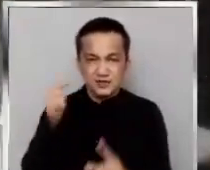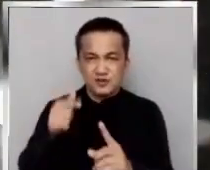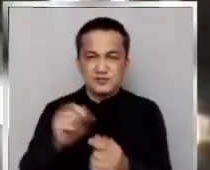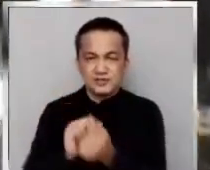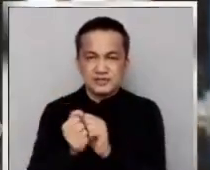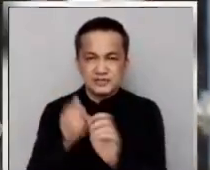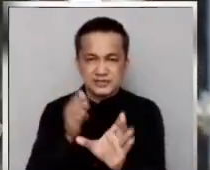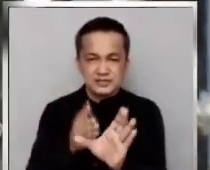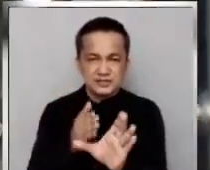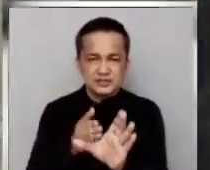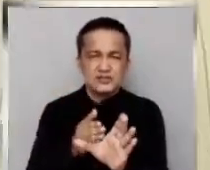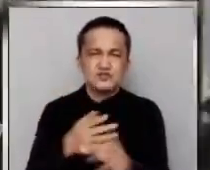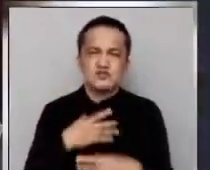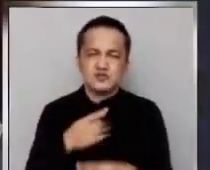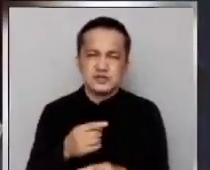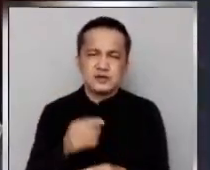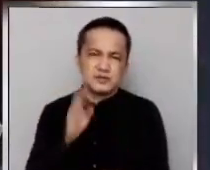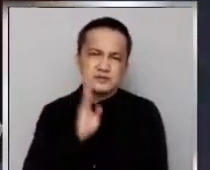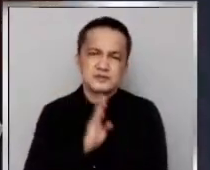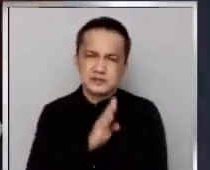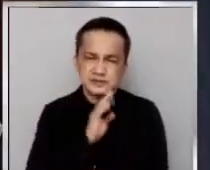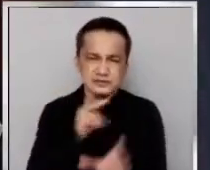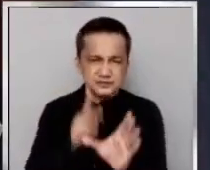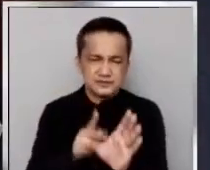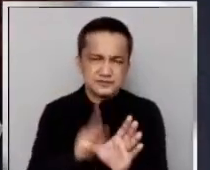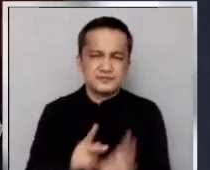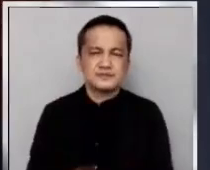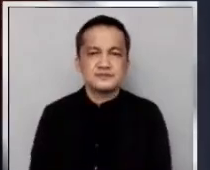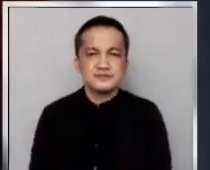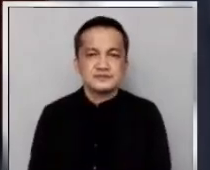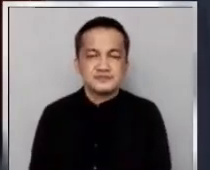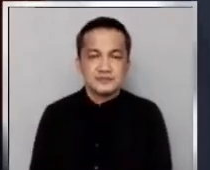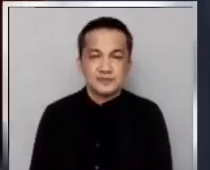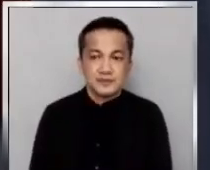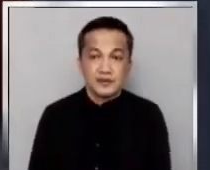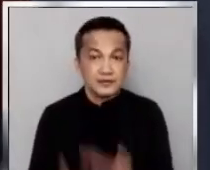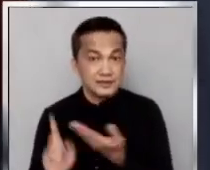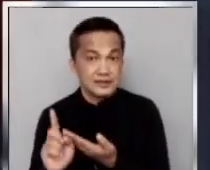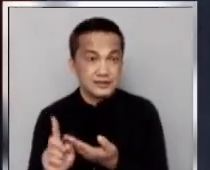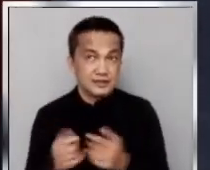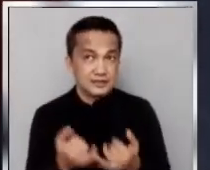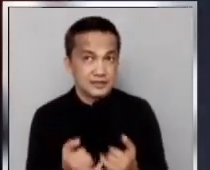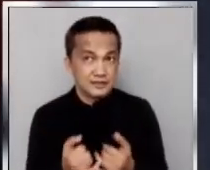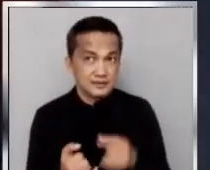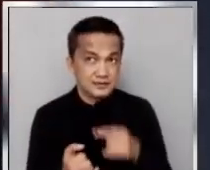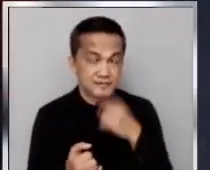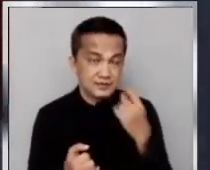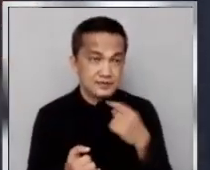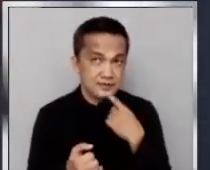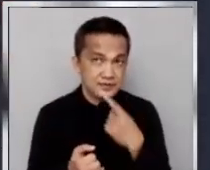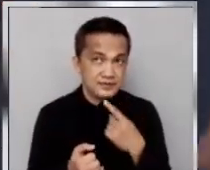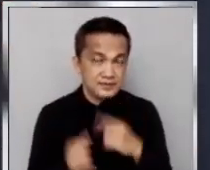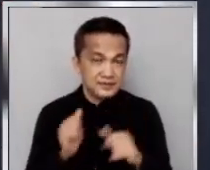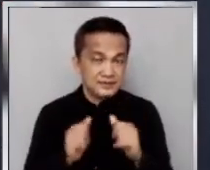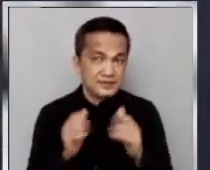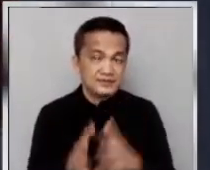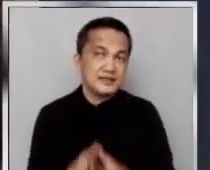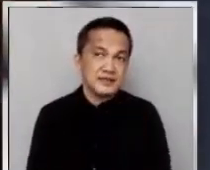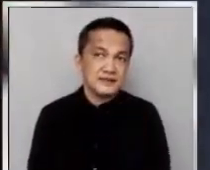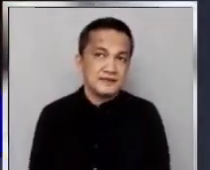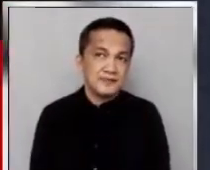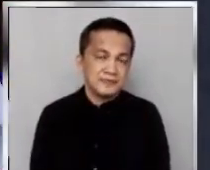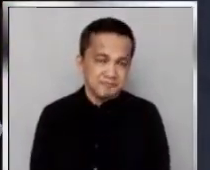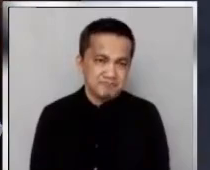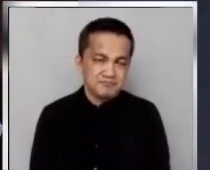ng psychology course. Now, nang ngayon po, because of pagiging artista, parang, I